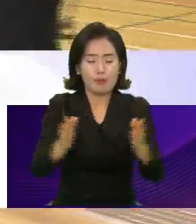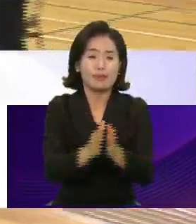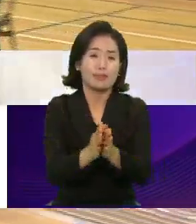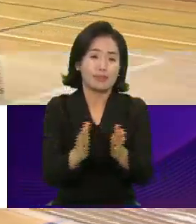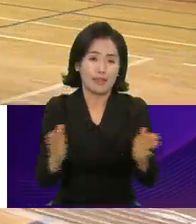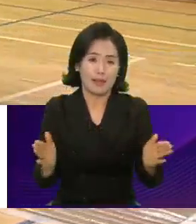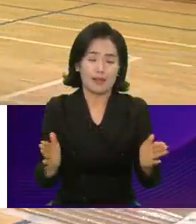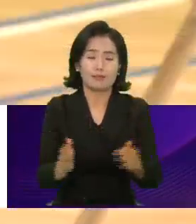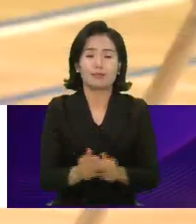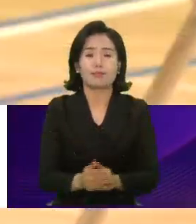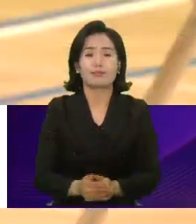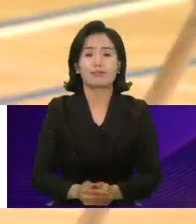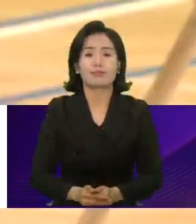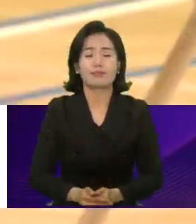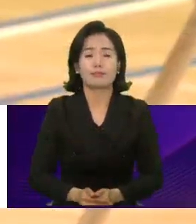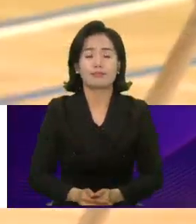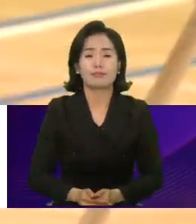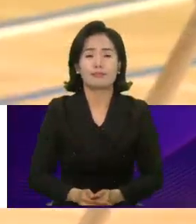한창 진행 중에 있습니다.